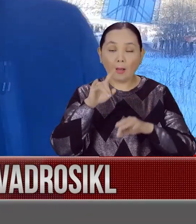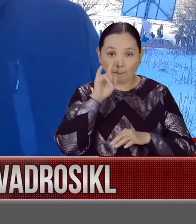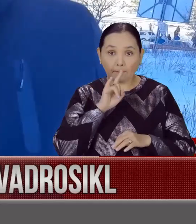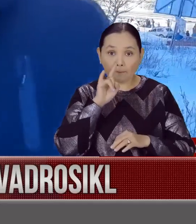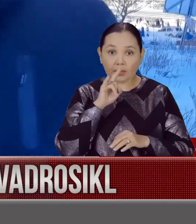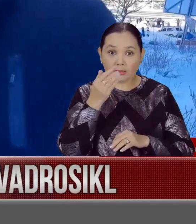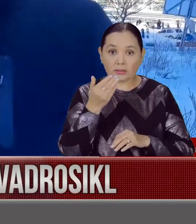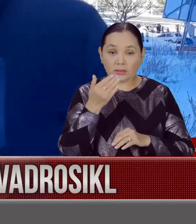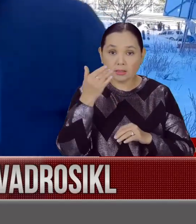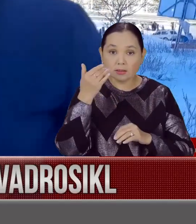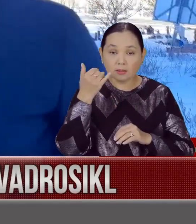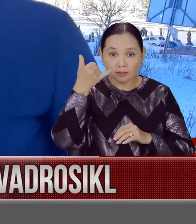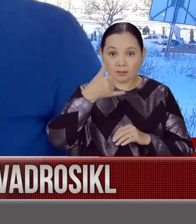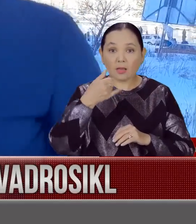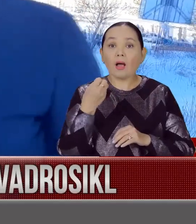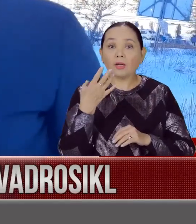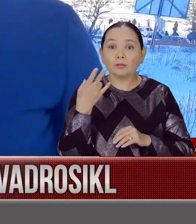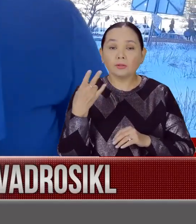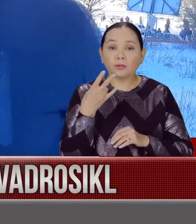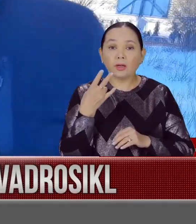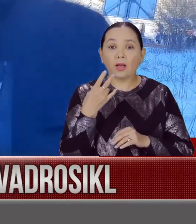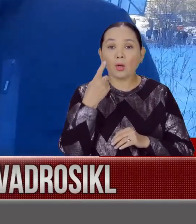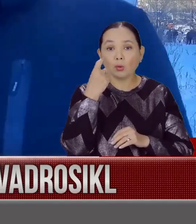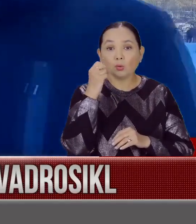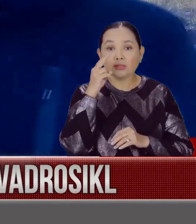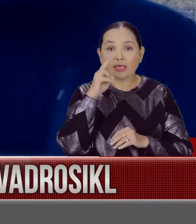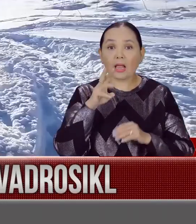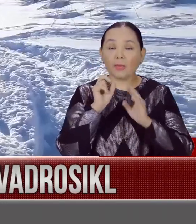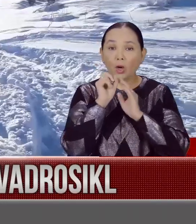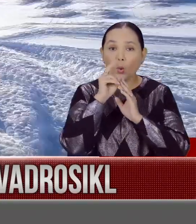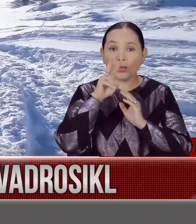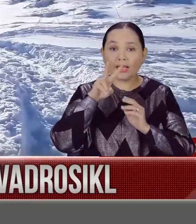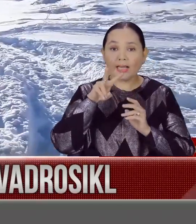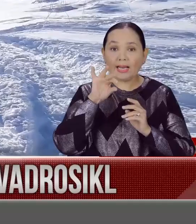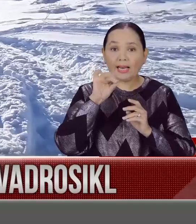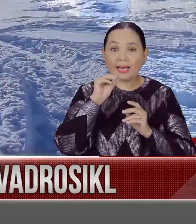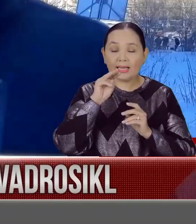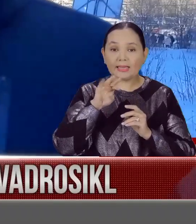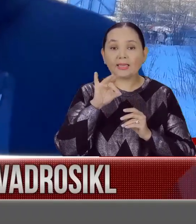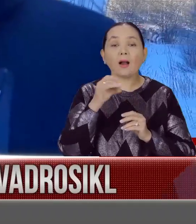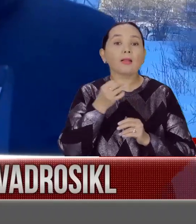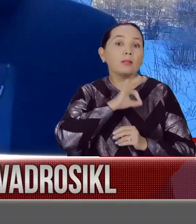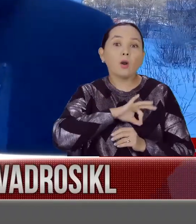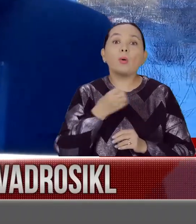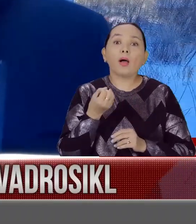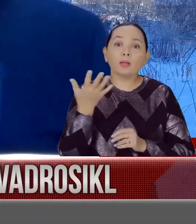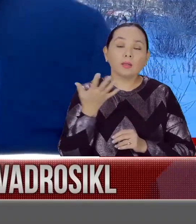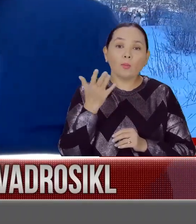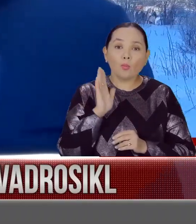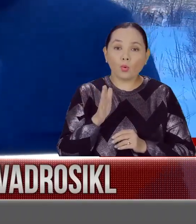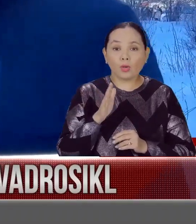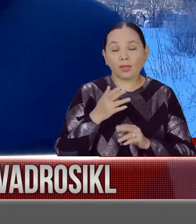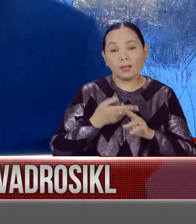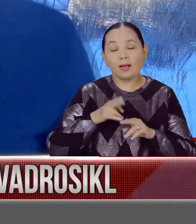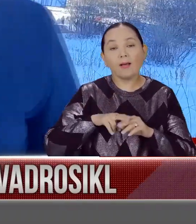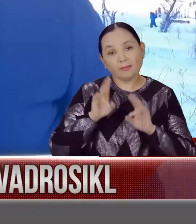Benzinda yuradi. Qancha benzin sarflaydi? 100 km ga 12 litr. Bunda o'zi daromad qanday bo'lasiz bir kunlik? Daromad shu qora